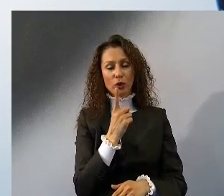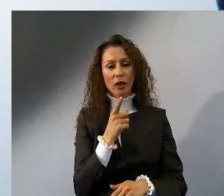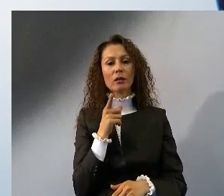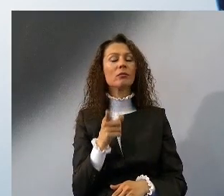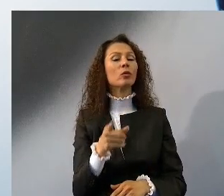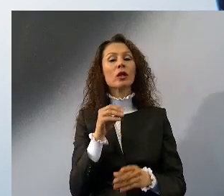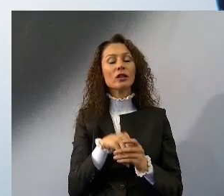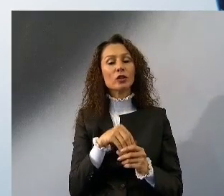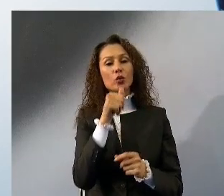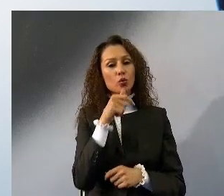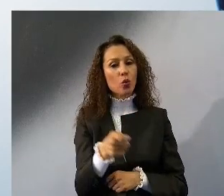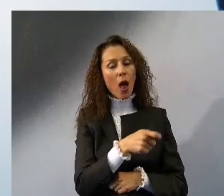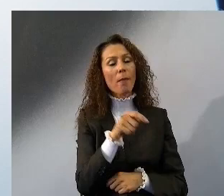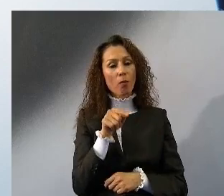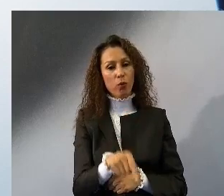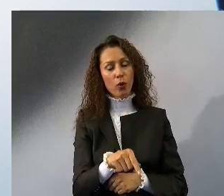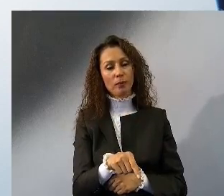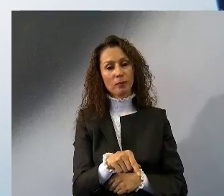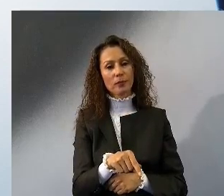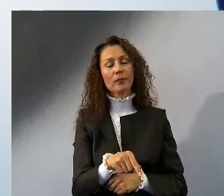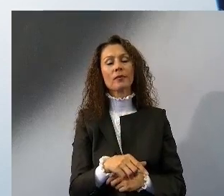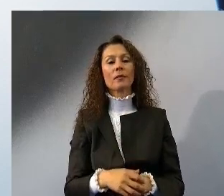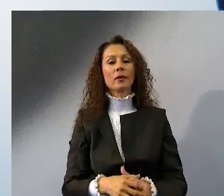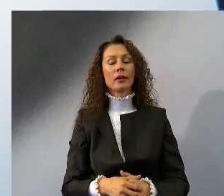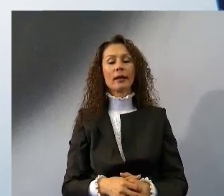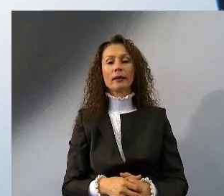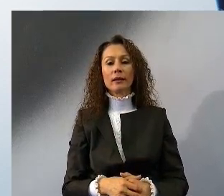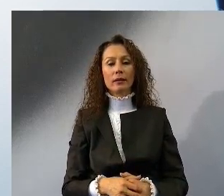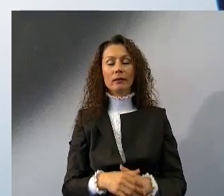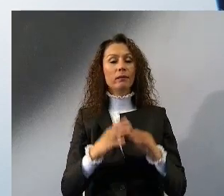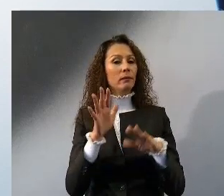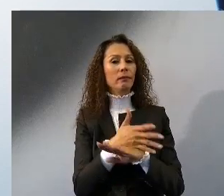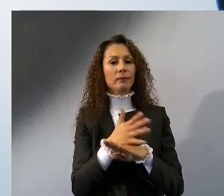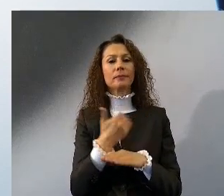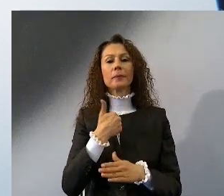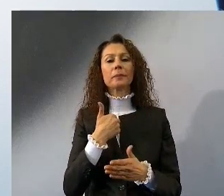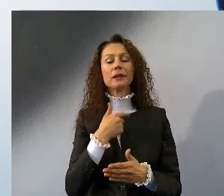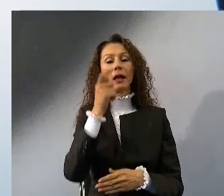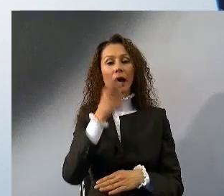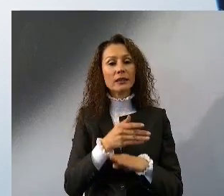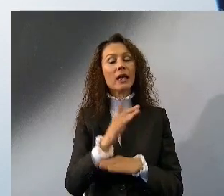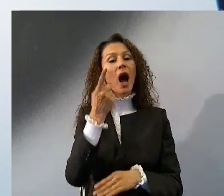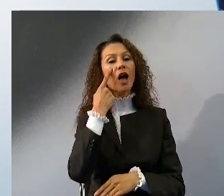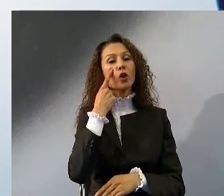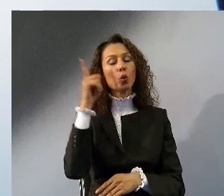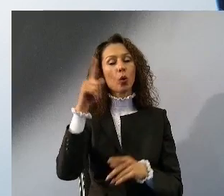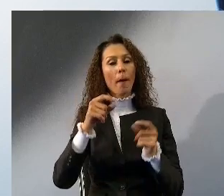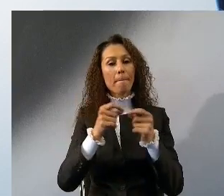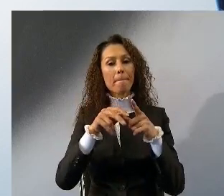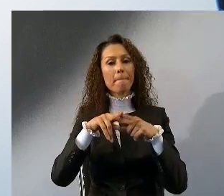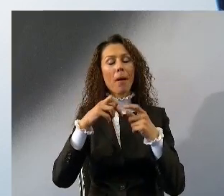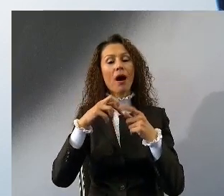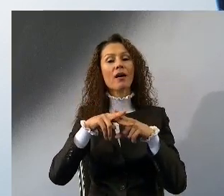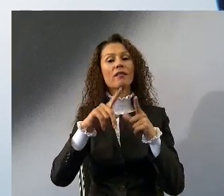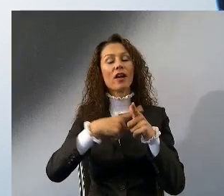Sulamanın sonucunda da bu oluyor. Harran'da tuzlanma tehlikesi. Neden? Çünkü biz asıl Atatürk Barajı'nın altındaki